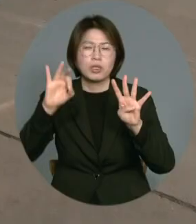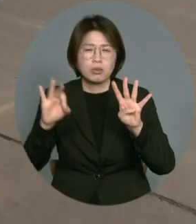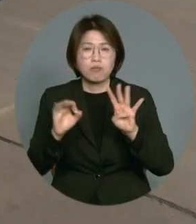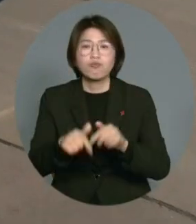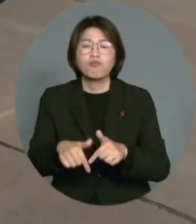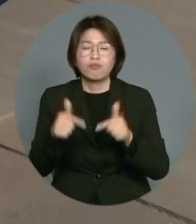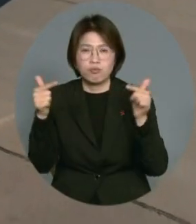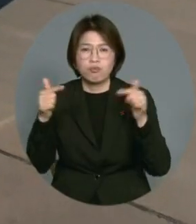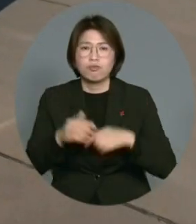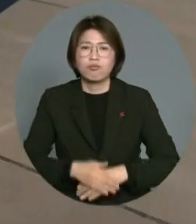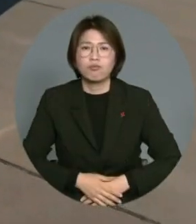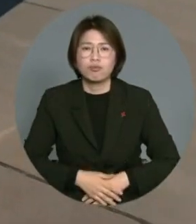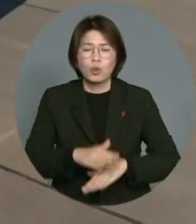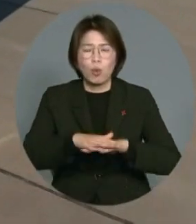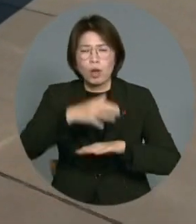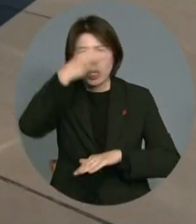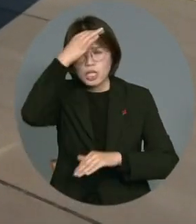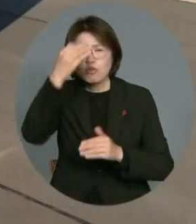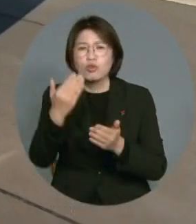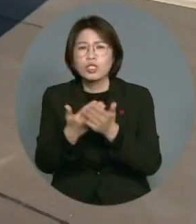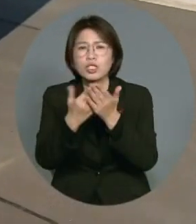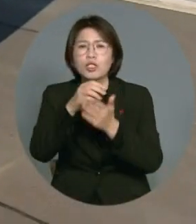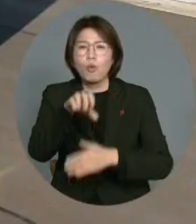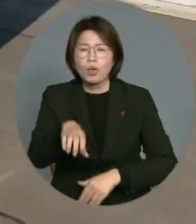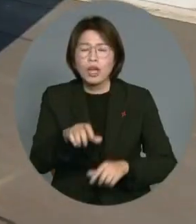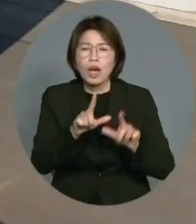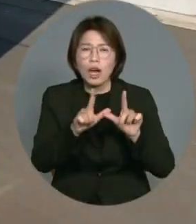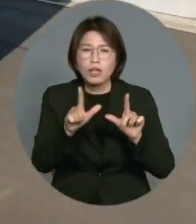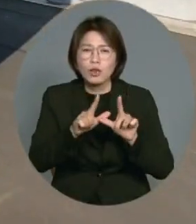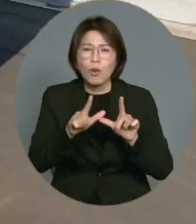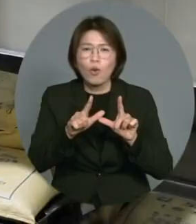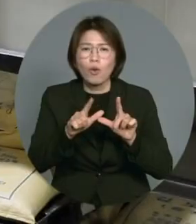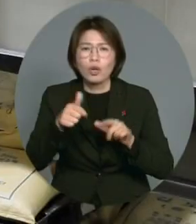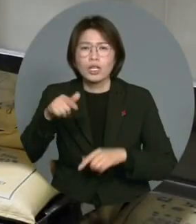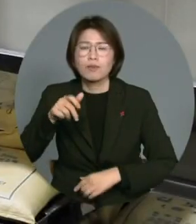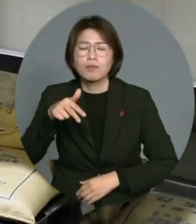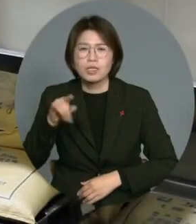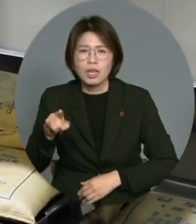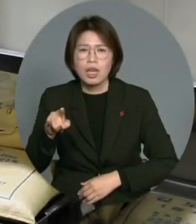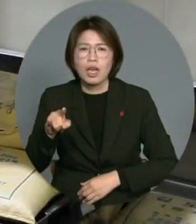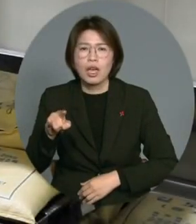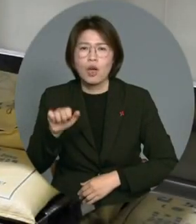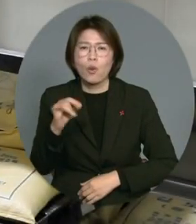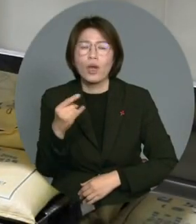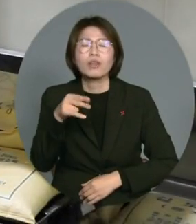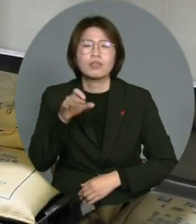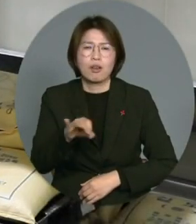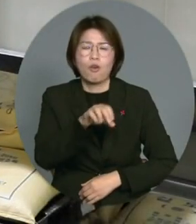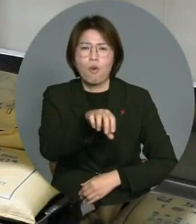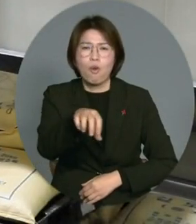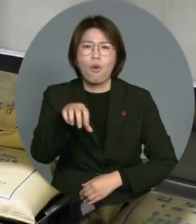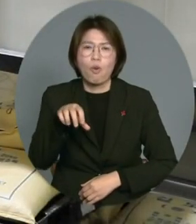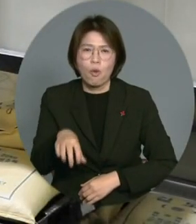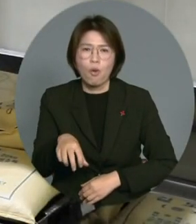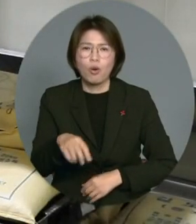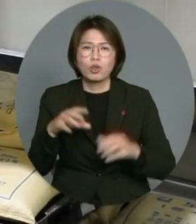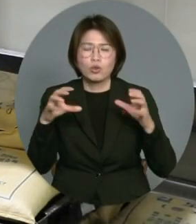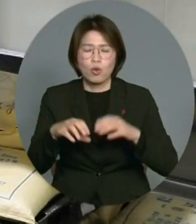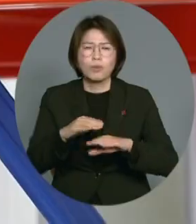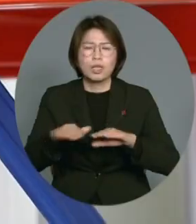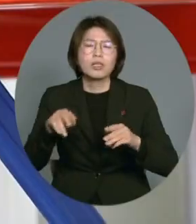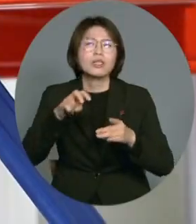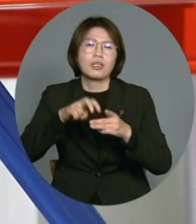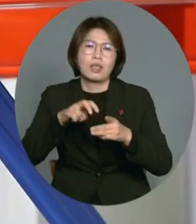늘어났습니다. 농업기술진흥원은 안동과 전북 김제, 강원도 횡성에 있는